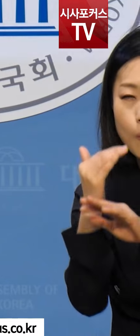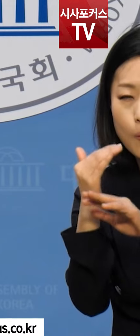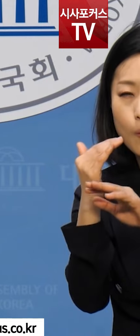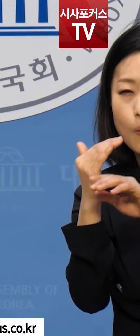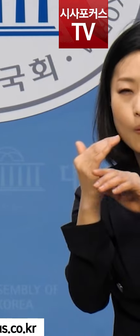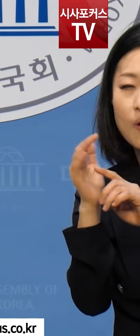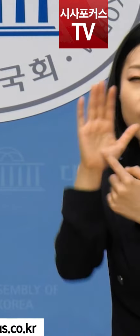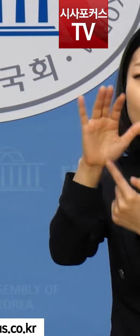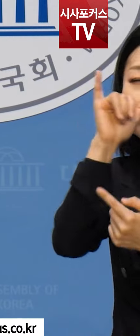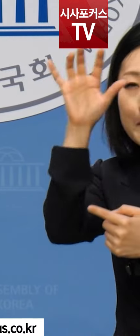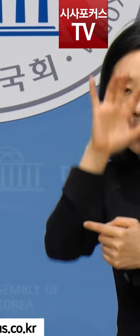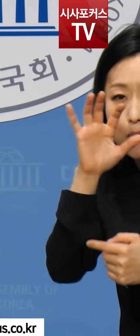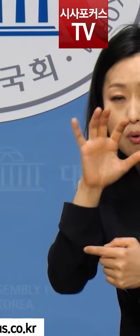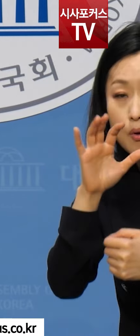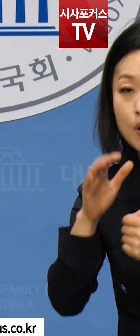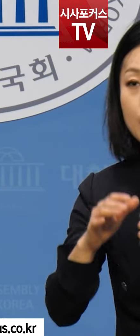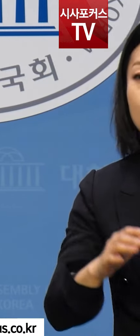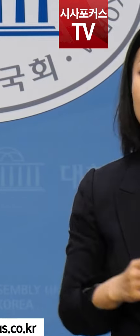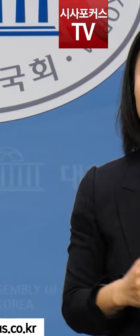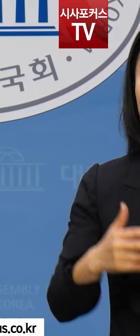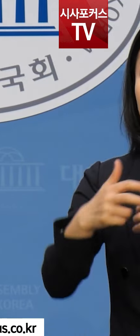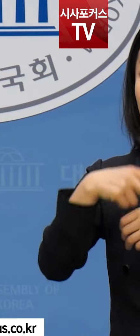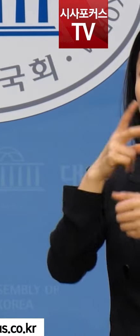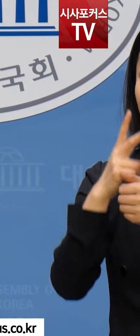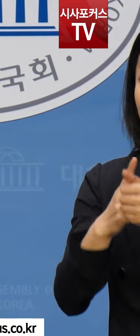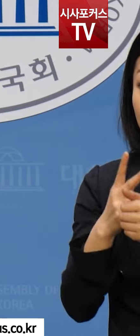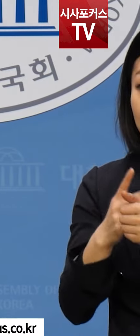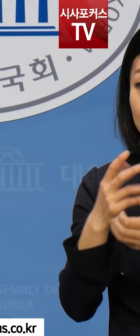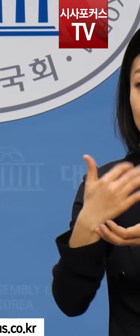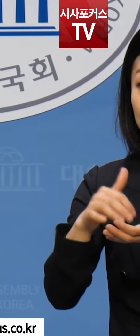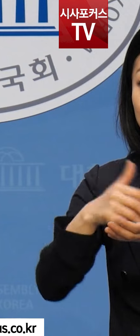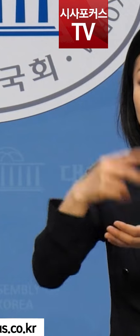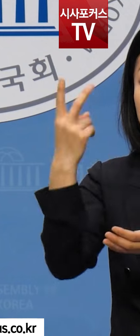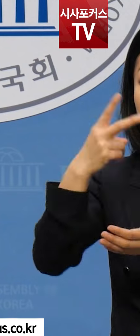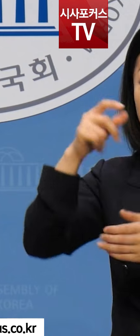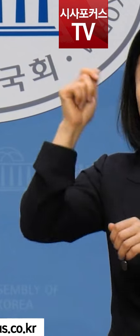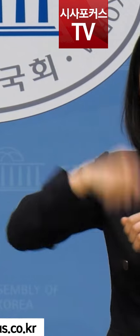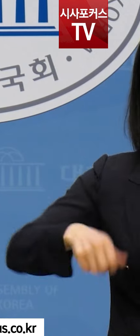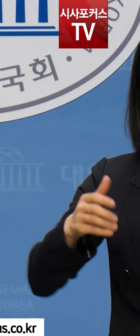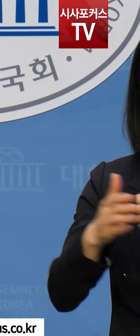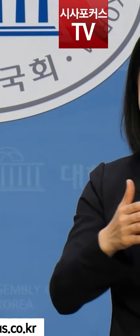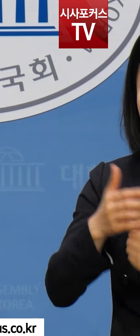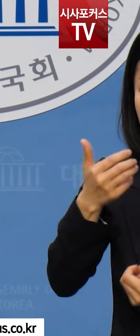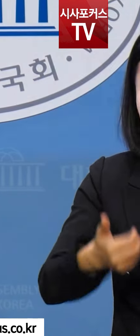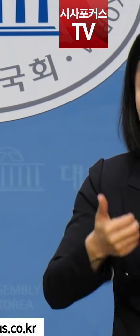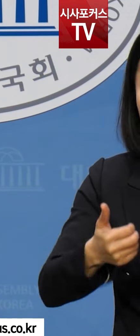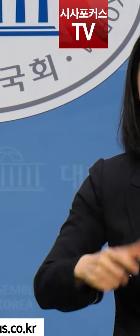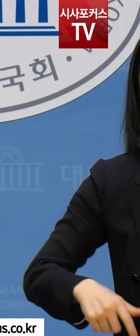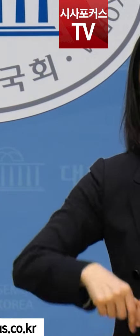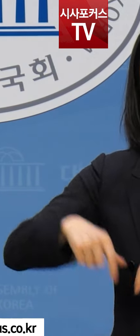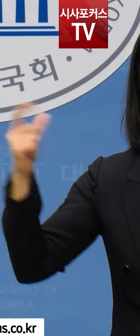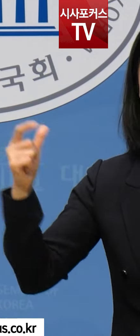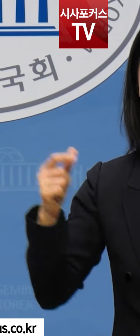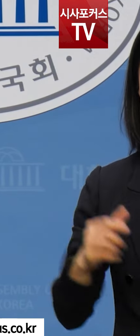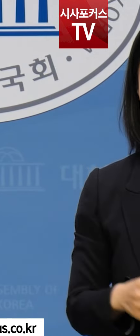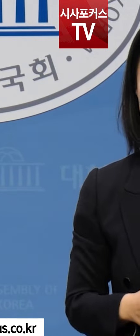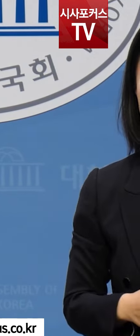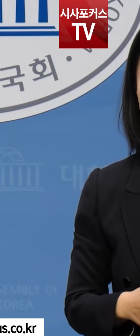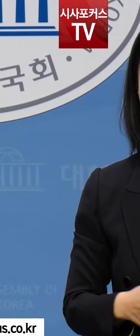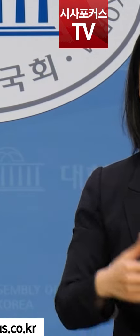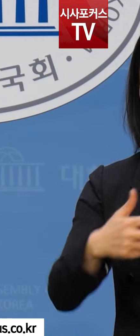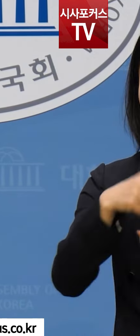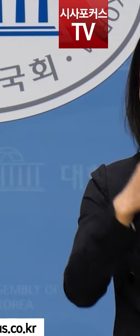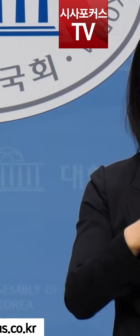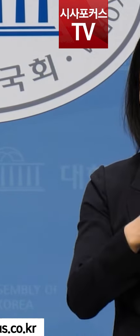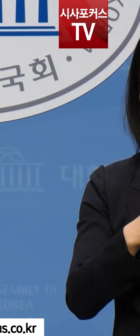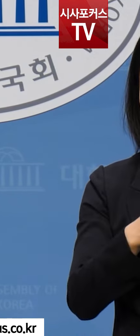붕괴 해결이 아닌 필수 의료 붕괴를 가속화하는 결과를 초래하고 있습니다. 의사는